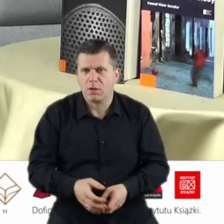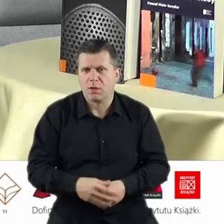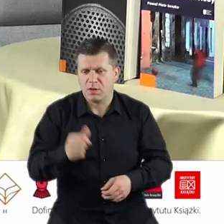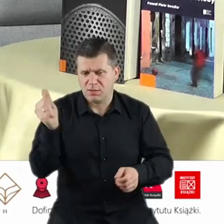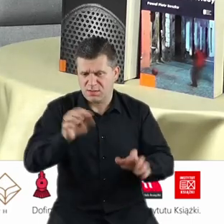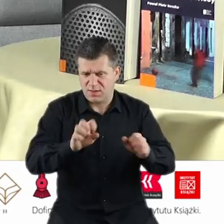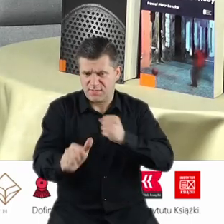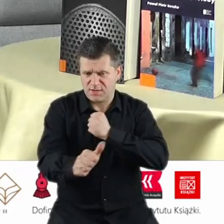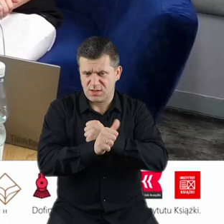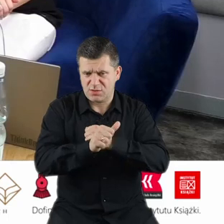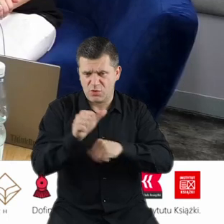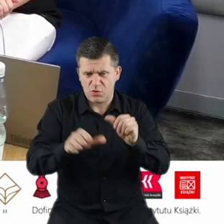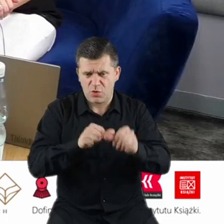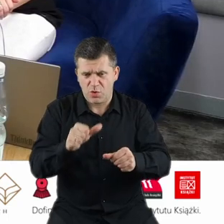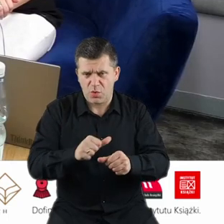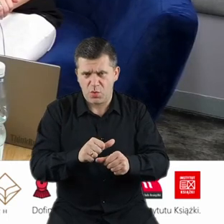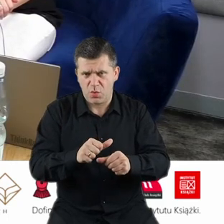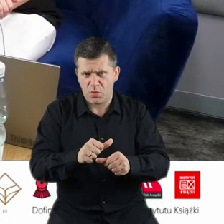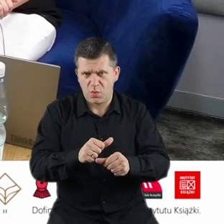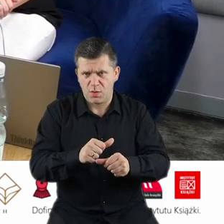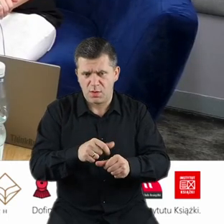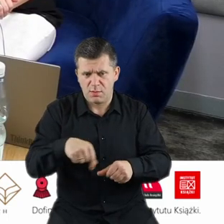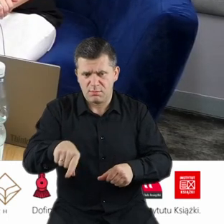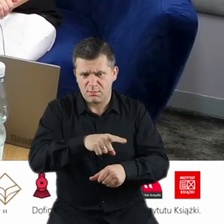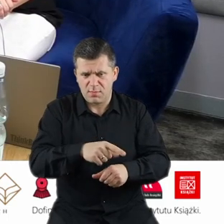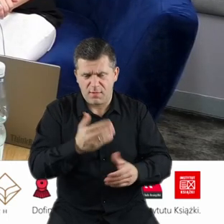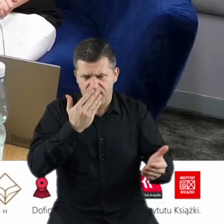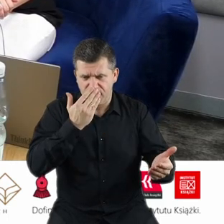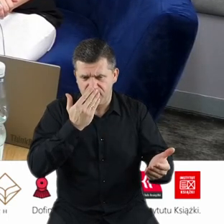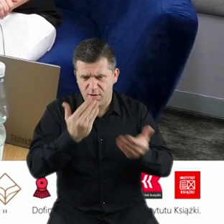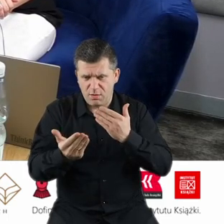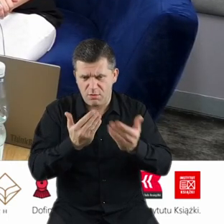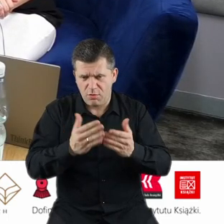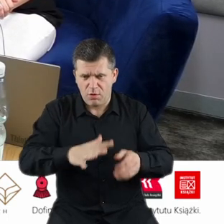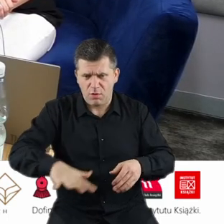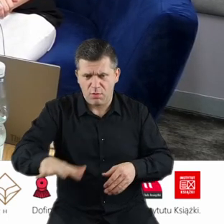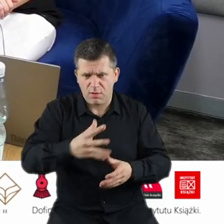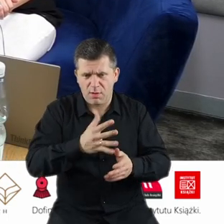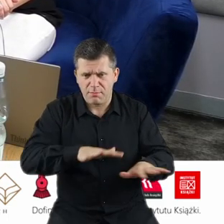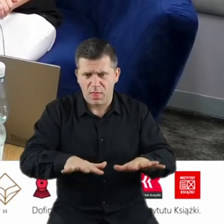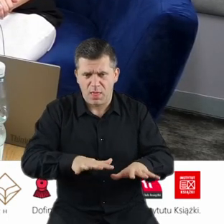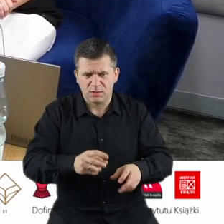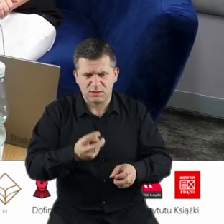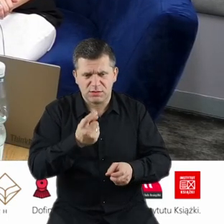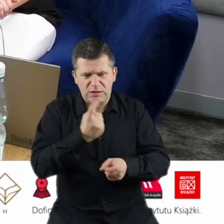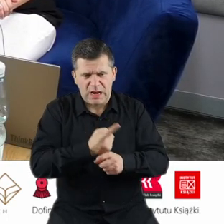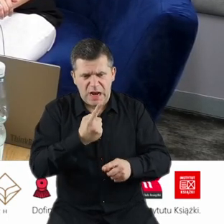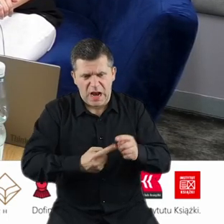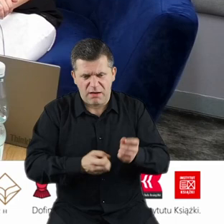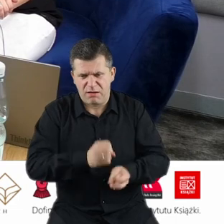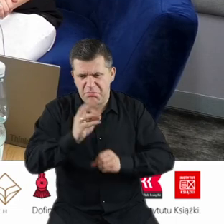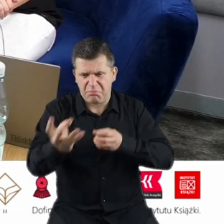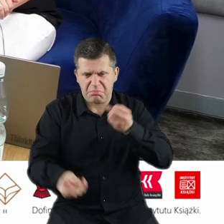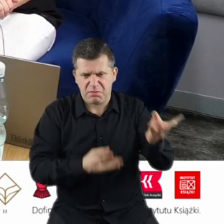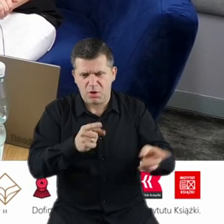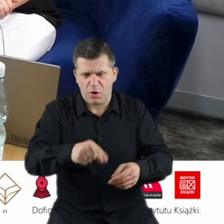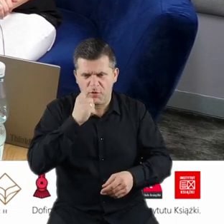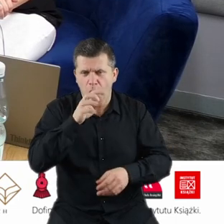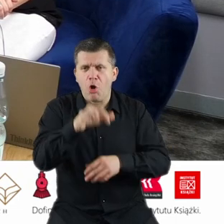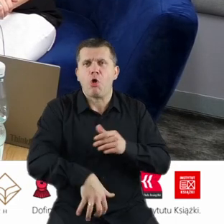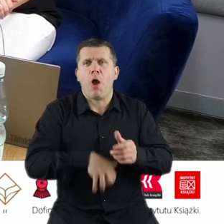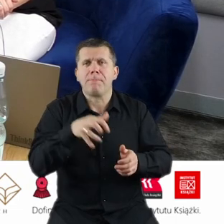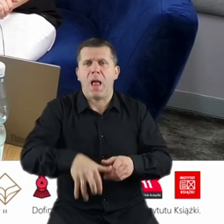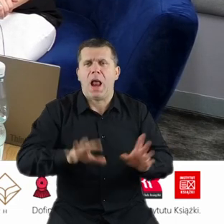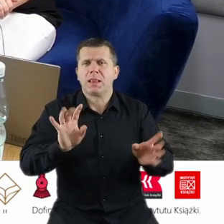I to, że w 60 roku działa tam, że obóz zagłady wyglądał po prostu jak kopalnia złota, to